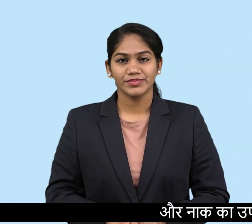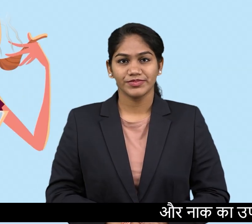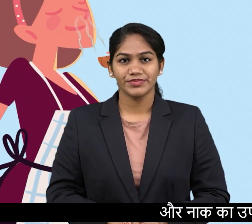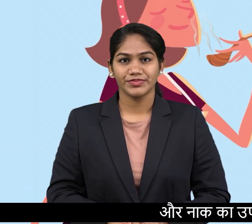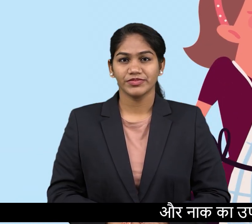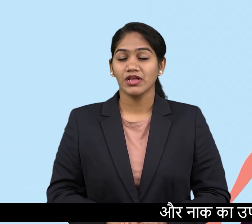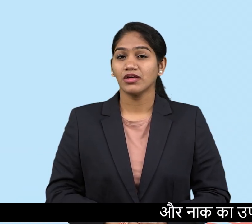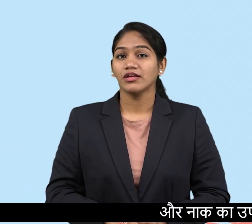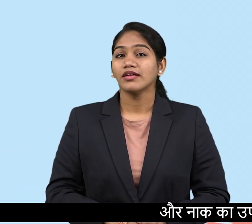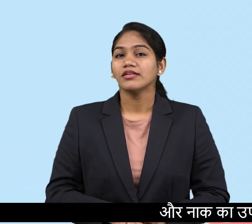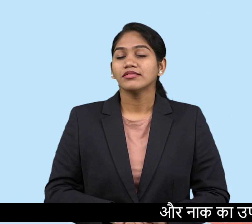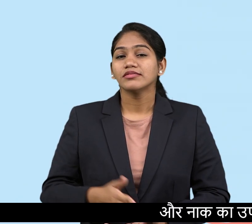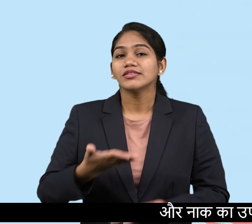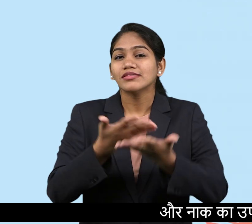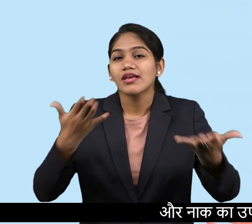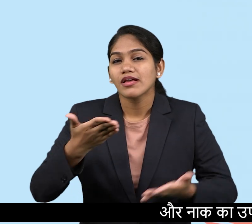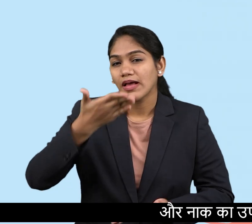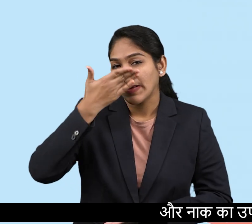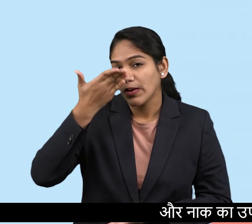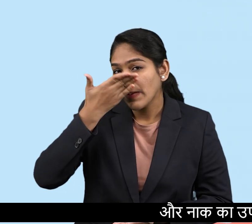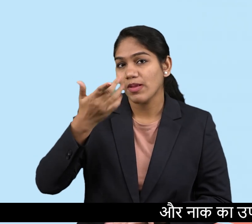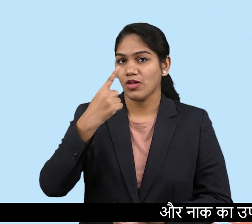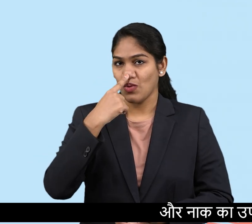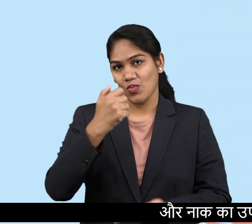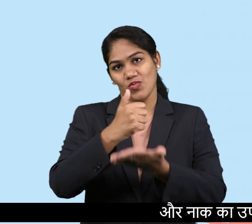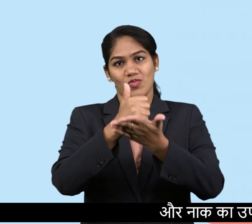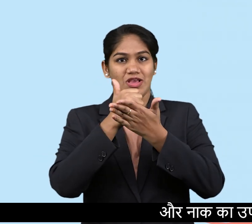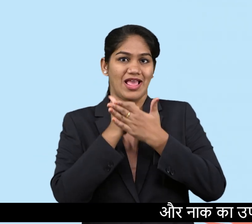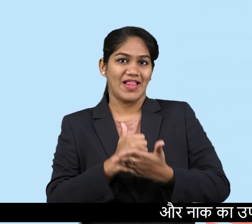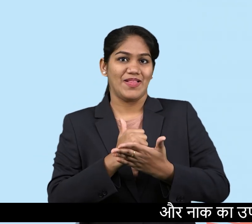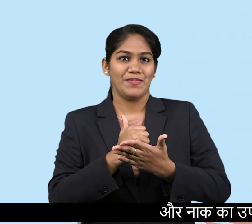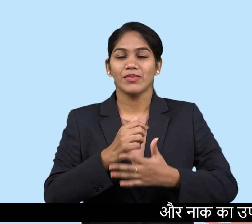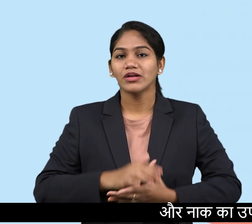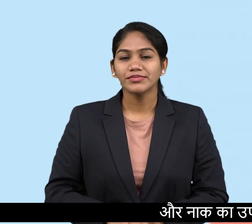और नाक का उपयोग चीजों को सूंघने के लिए।